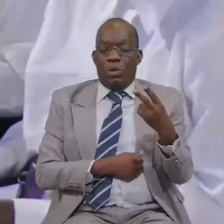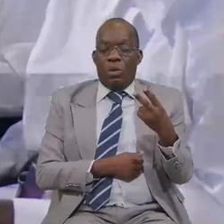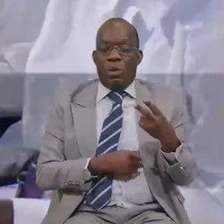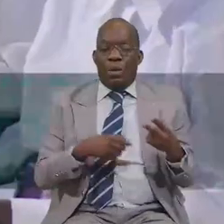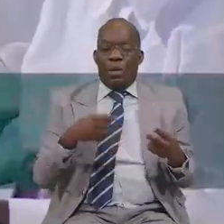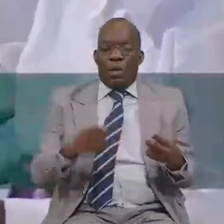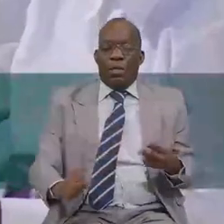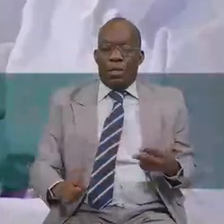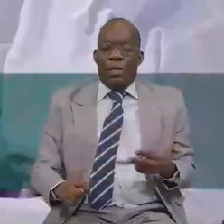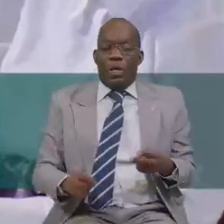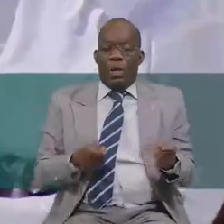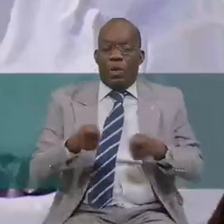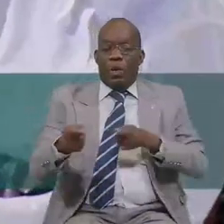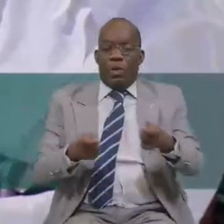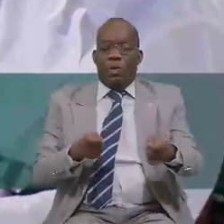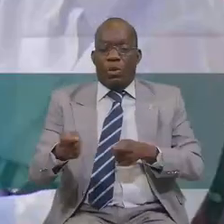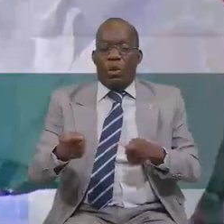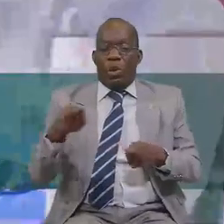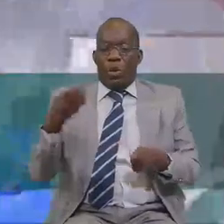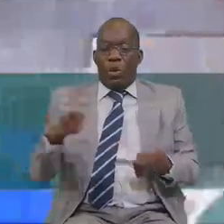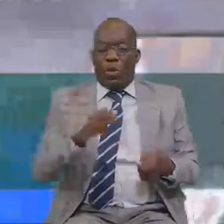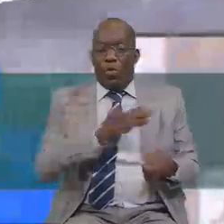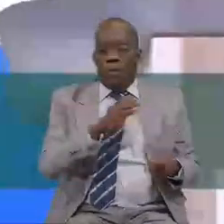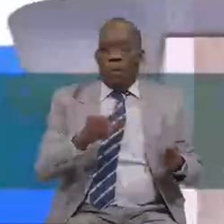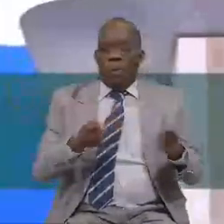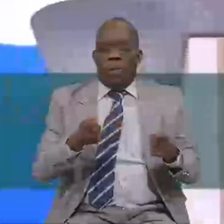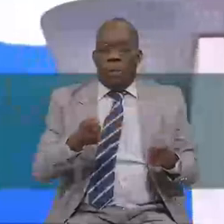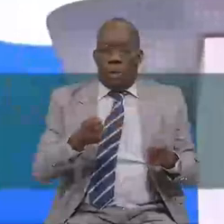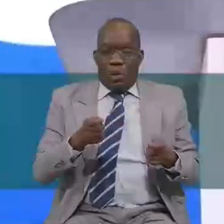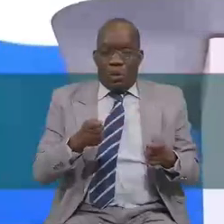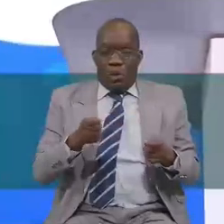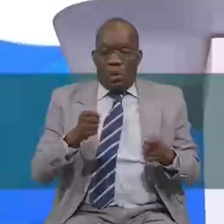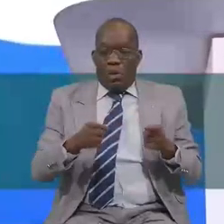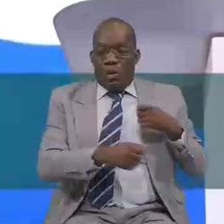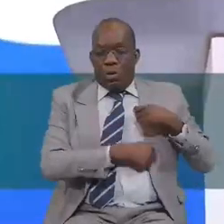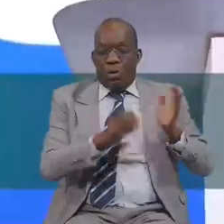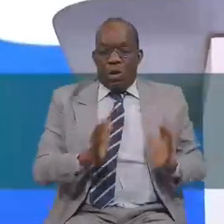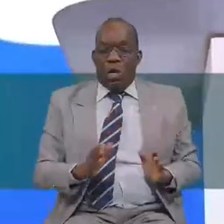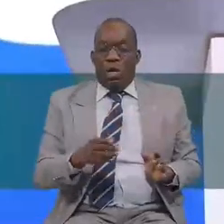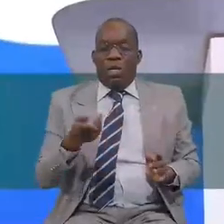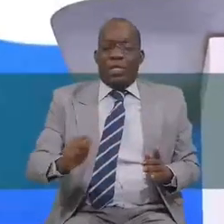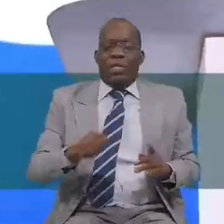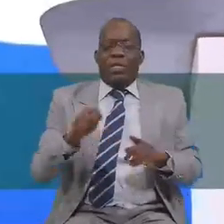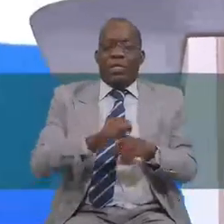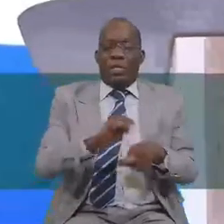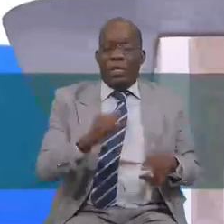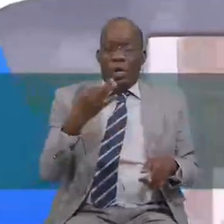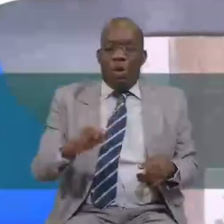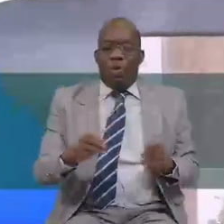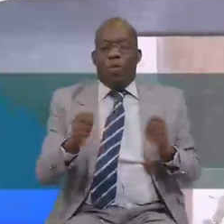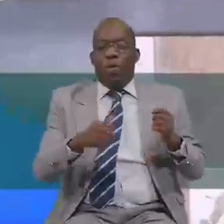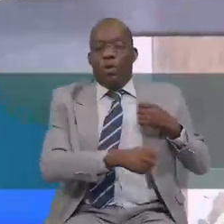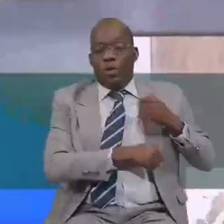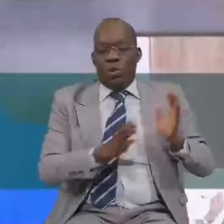domptage des soldats. Il y a la formation, il y a le reconditionnement, donc le